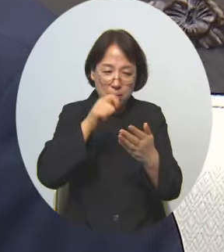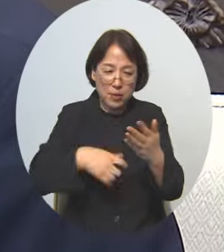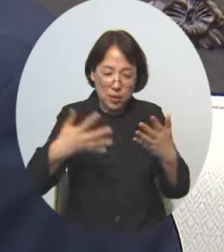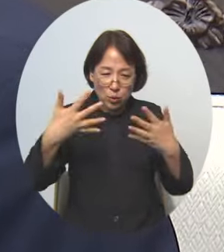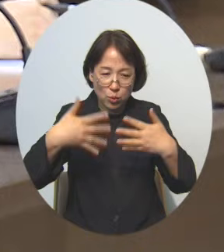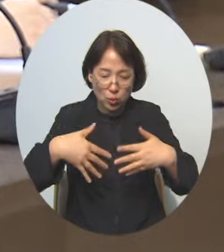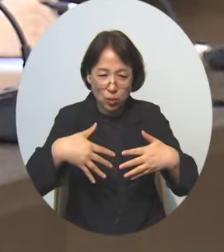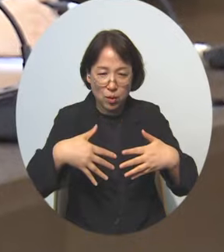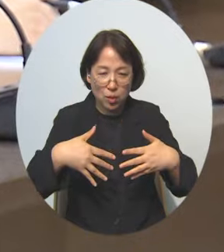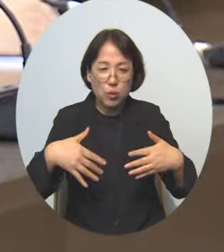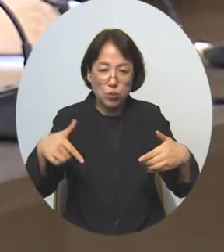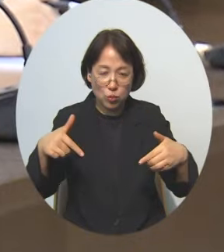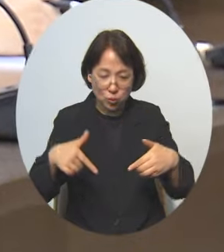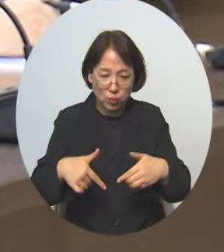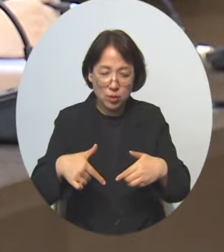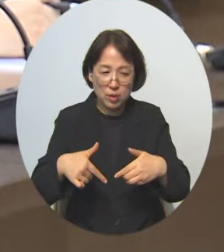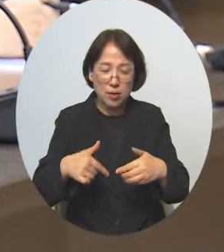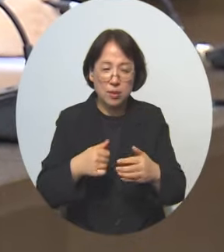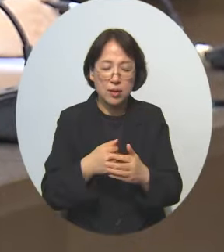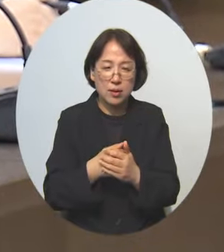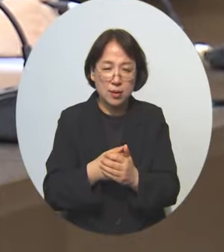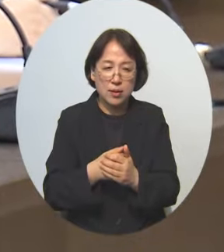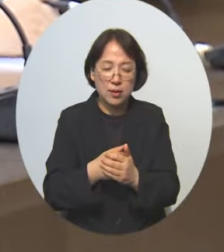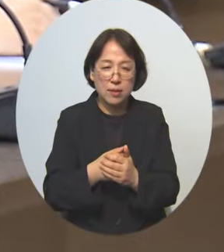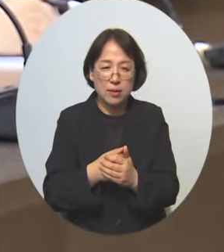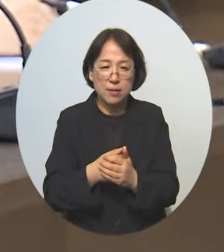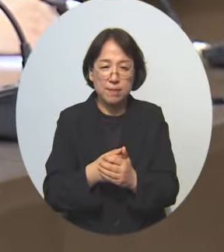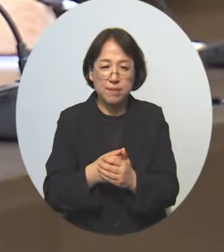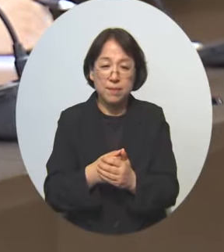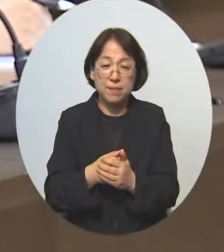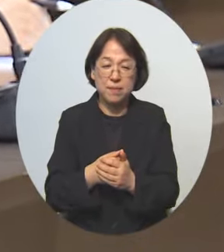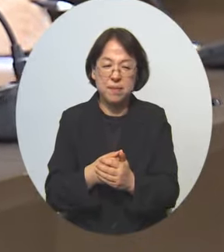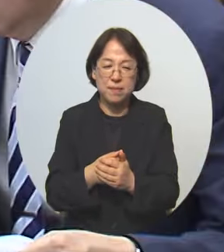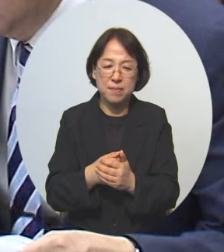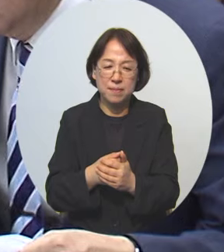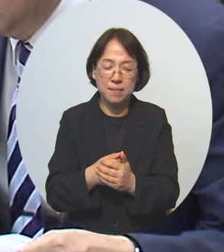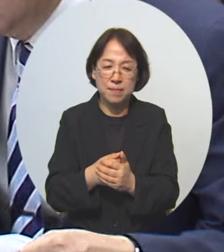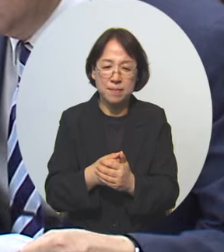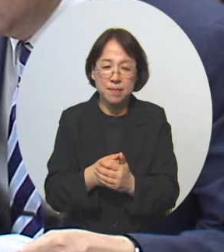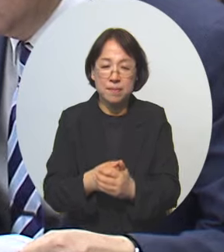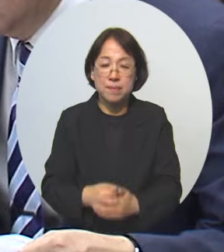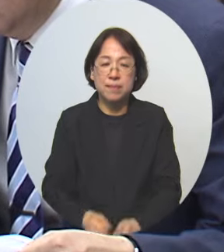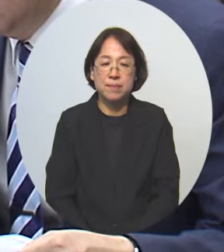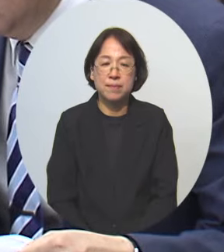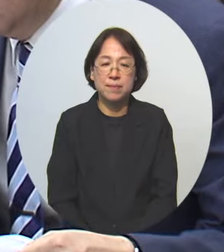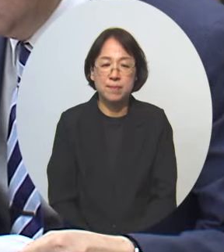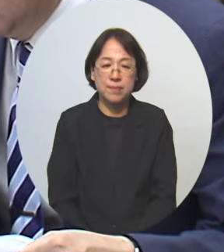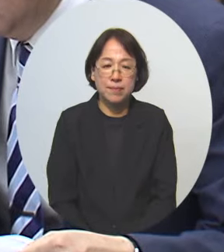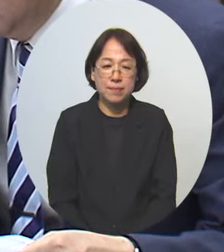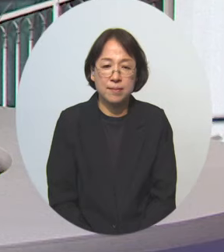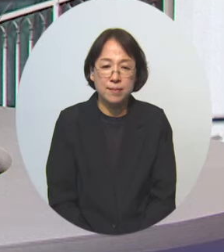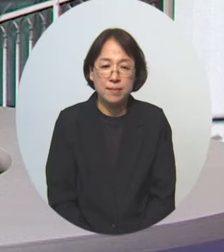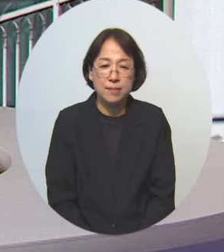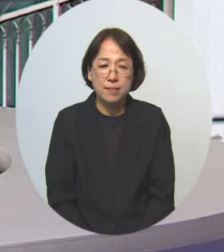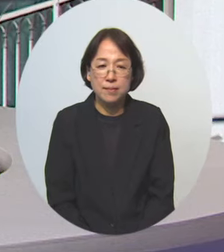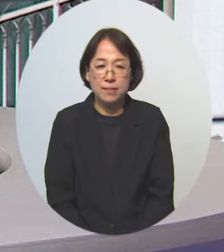전문인력 유치와 숙련인력 양성을 강화하기로 했습니다. KTV 김용민입니다.